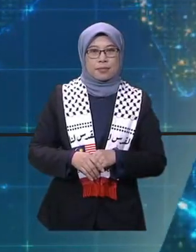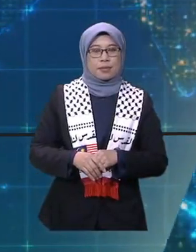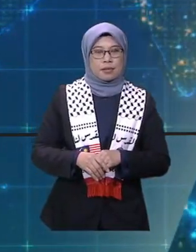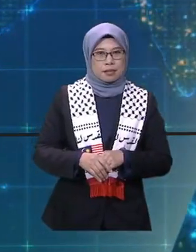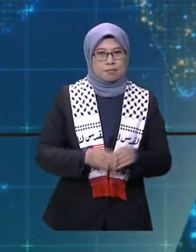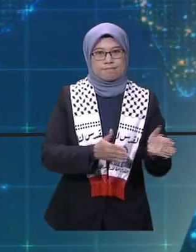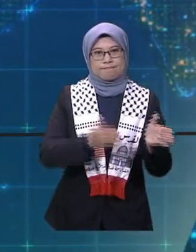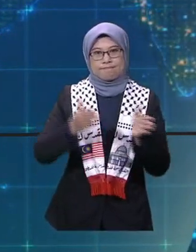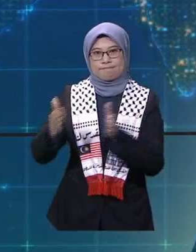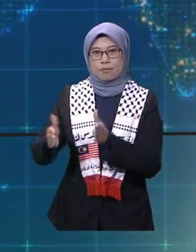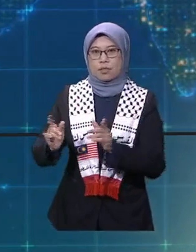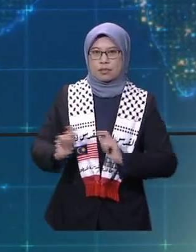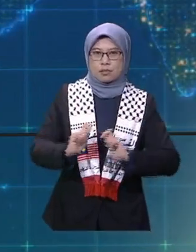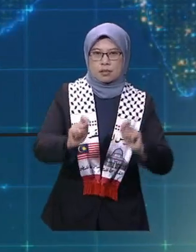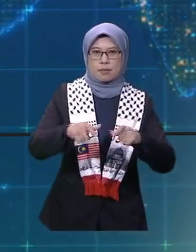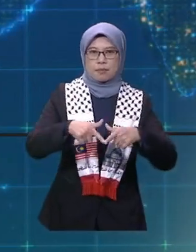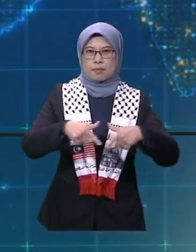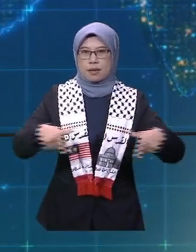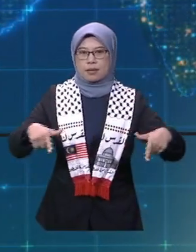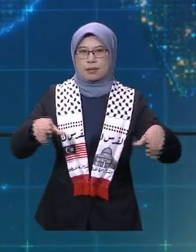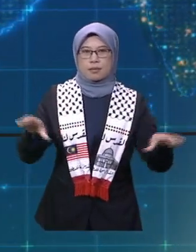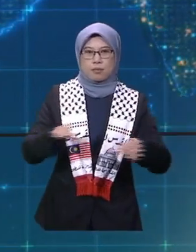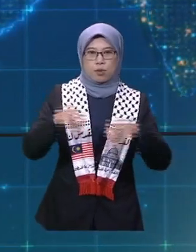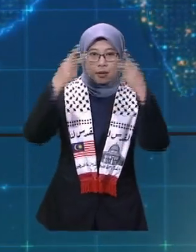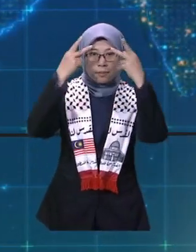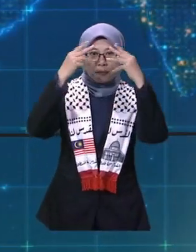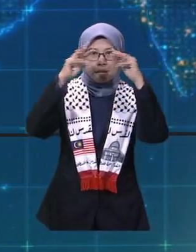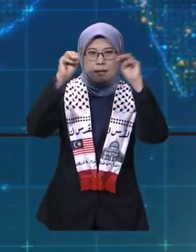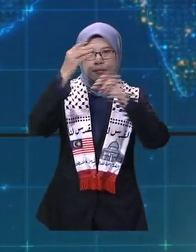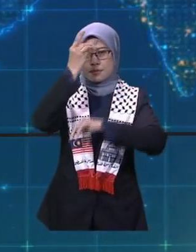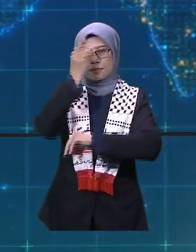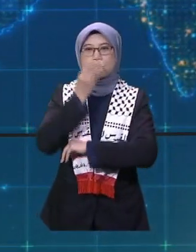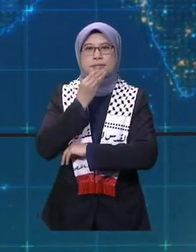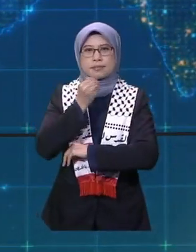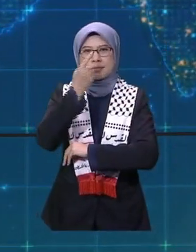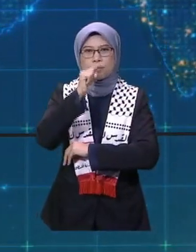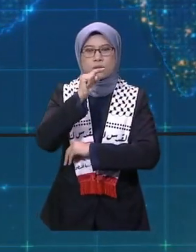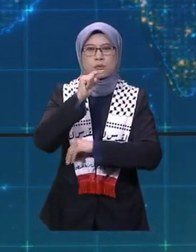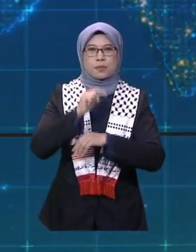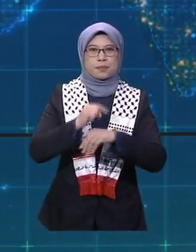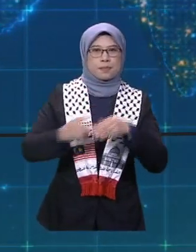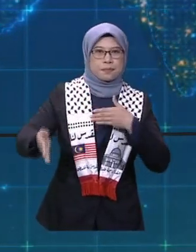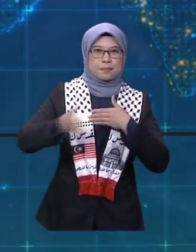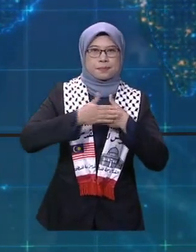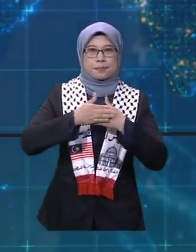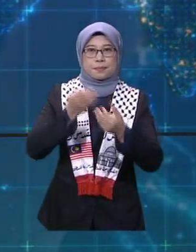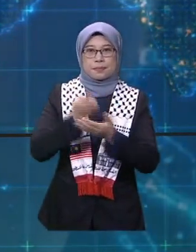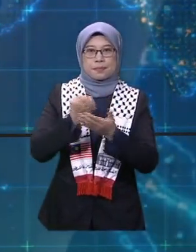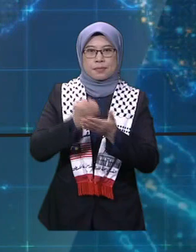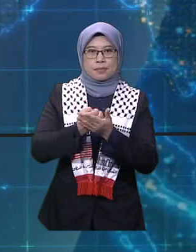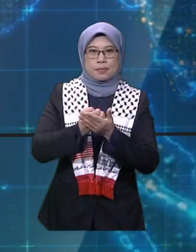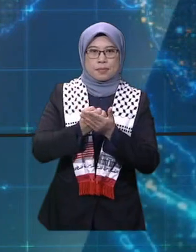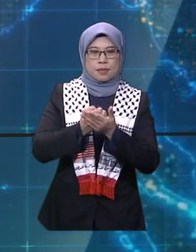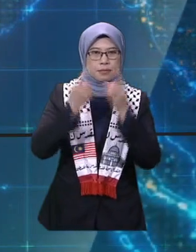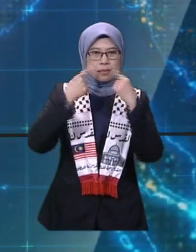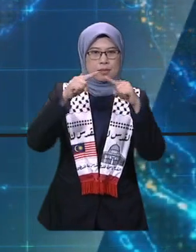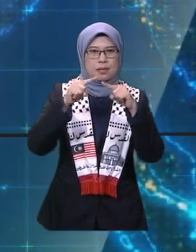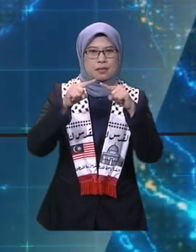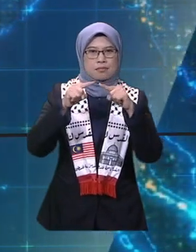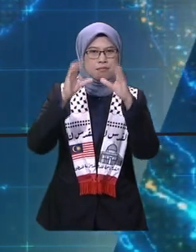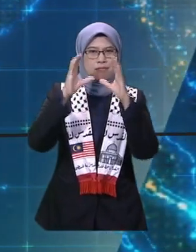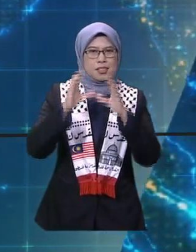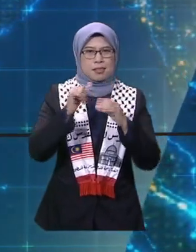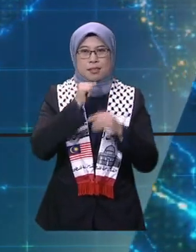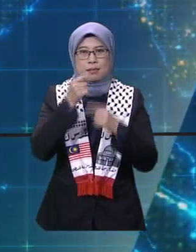Beralih ke perkembangan selanjutnya, tindakan berani diambil Perdana Menteri Datuk Seri Anwar Ibrahim untuk memulihkan ekonomi Malaysia. Walaupun langkah tidak popular